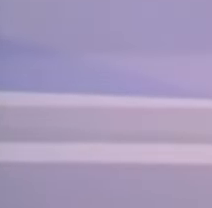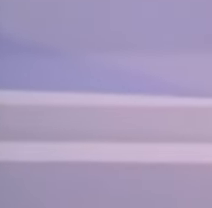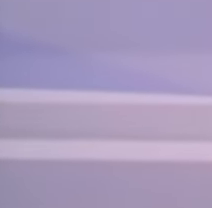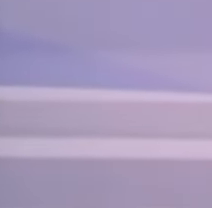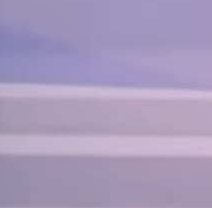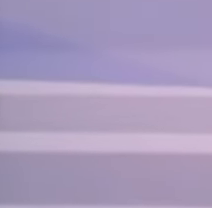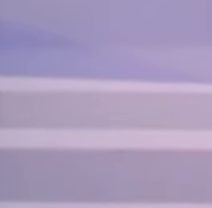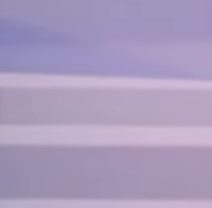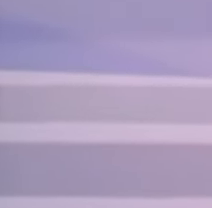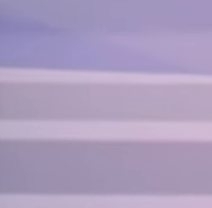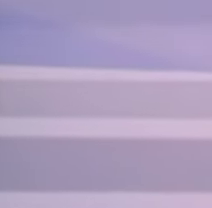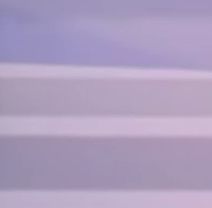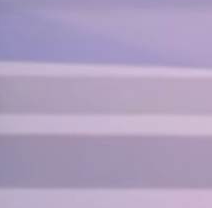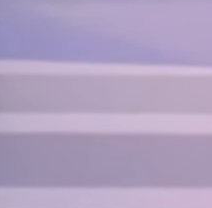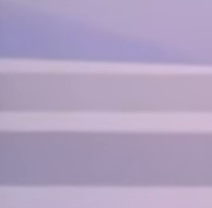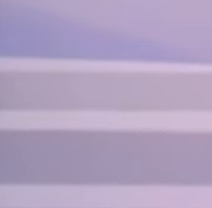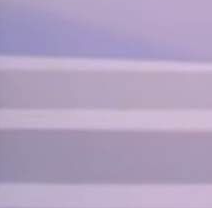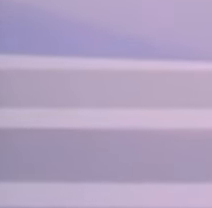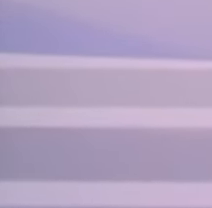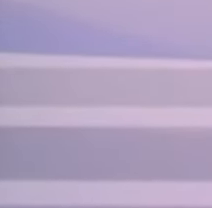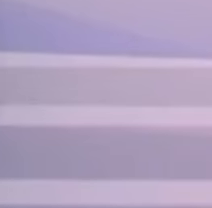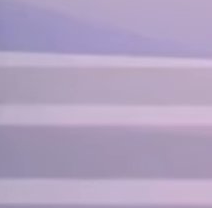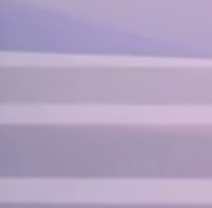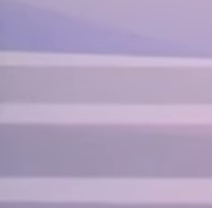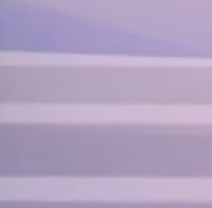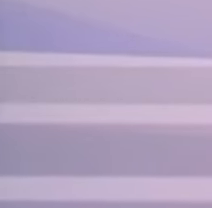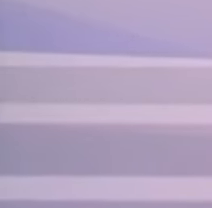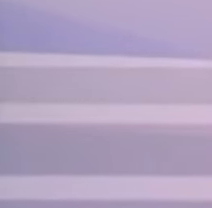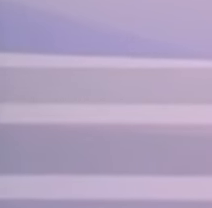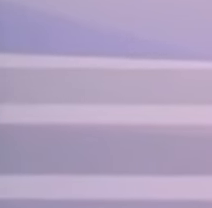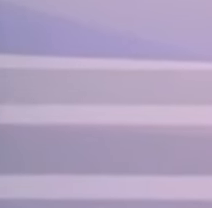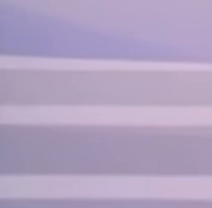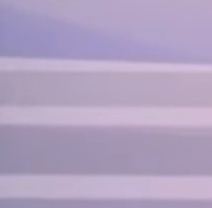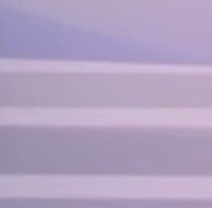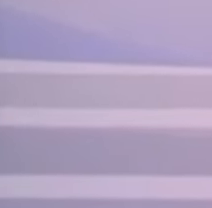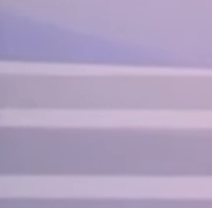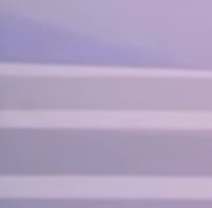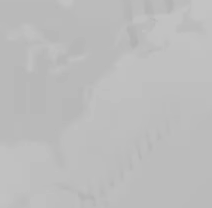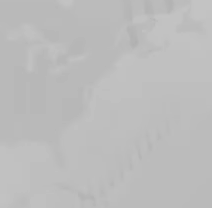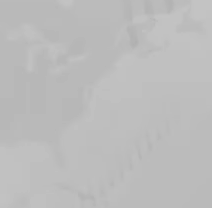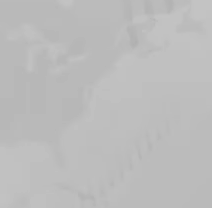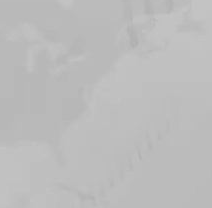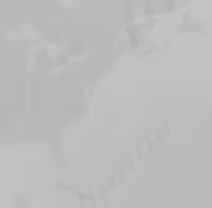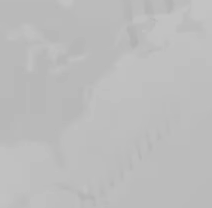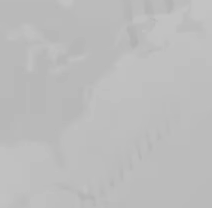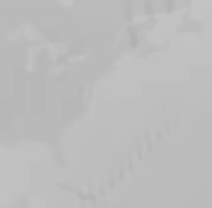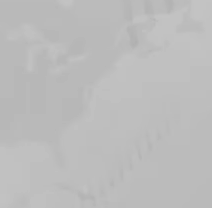abroad, samahan niyo kami sa GMA Pinoy TV at www.gmanews.tv.